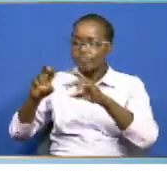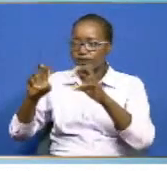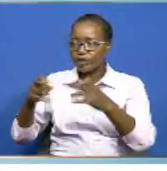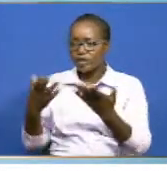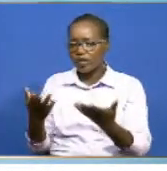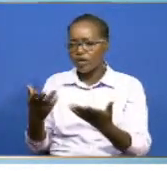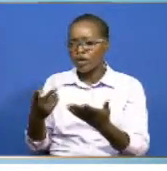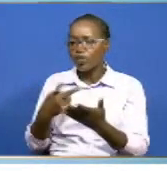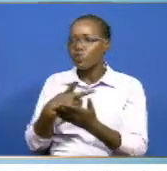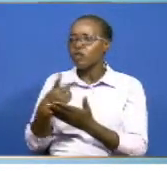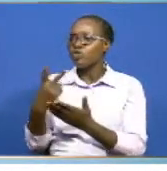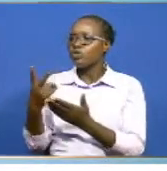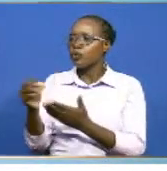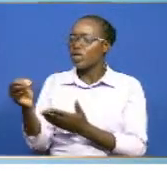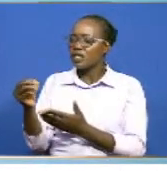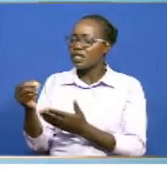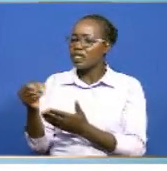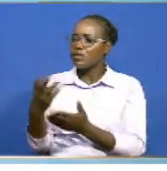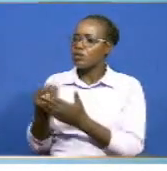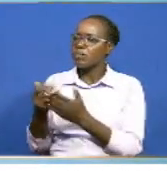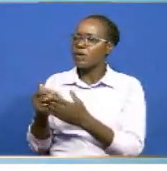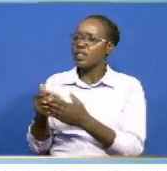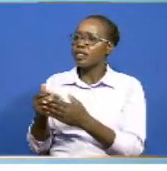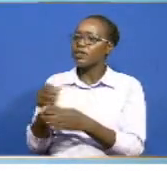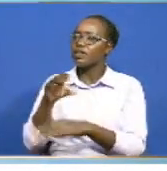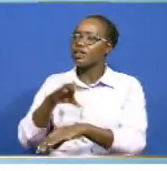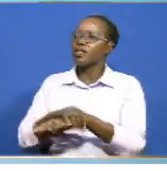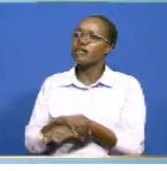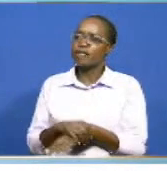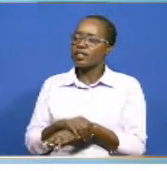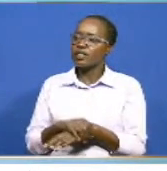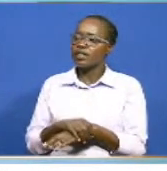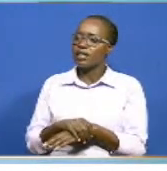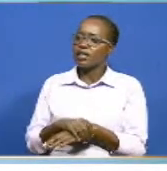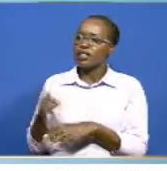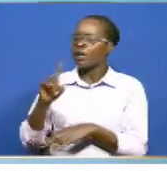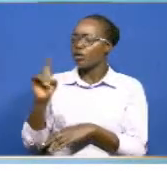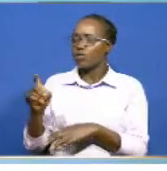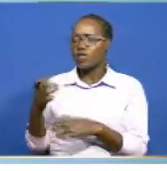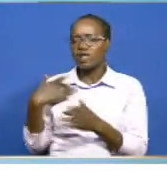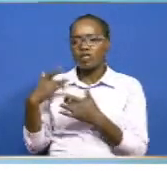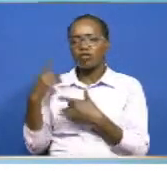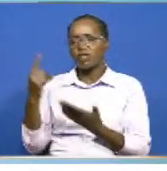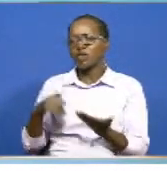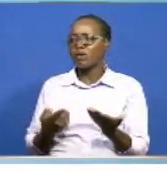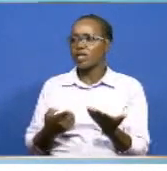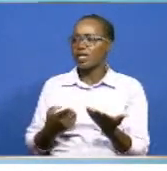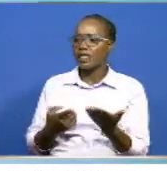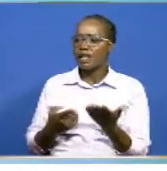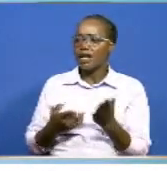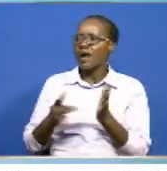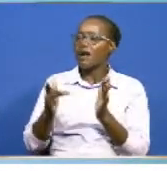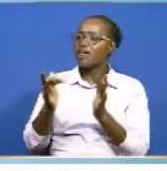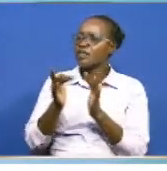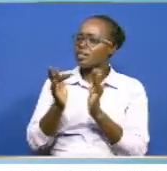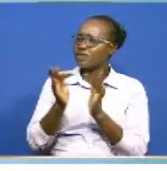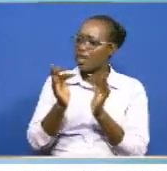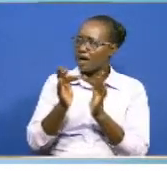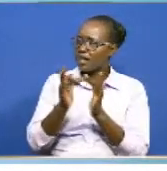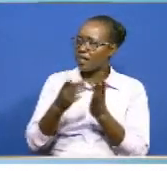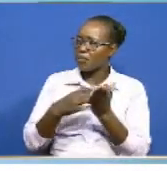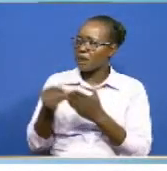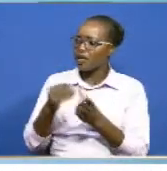hesabu, ananua data bundles ya kuwekea watoto waangalie internet ama atatafuta chakula. So kuna wale wengi ndio